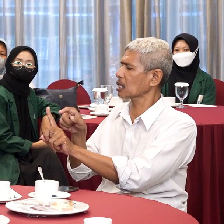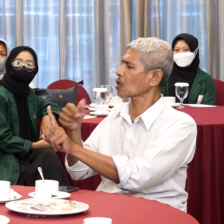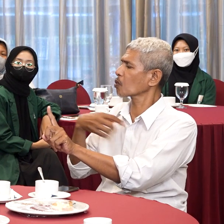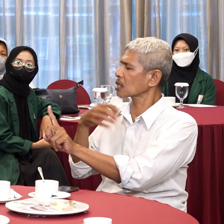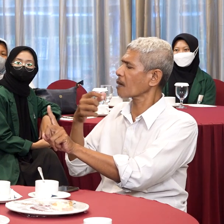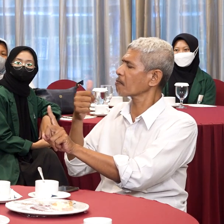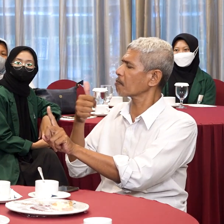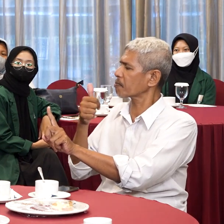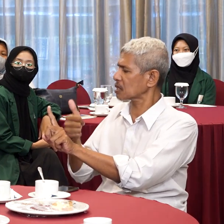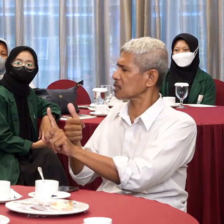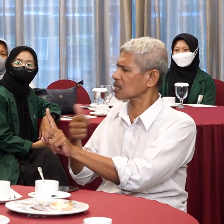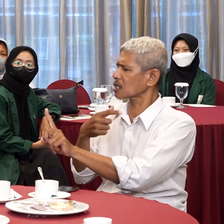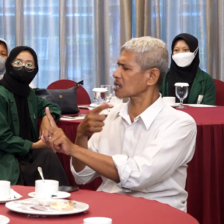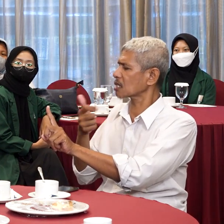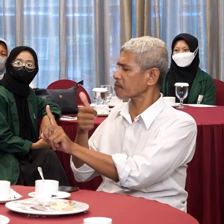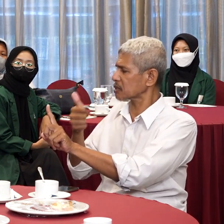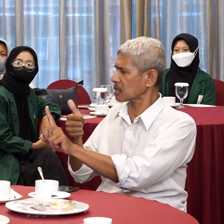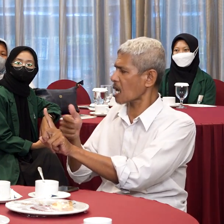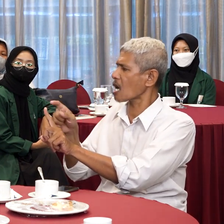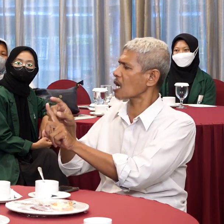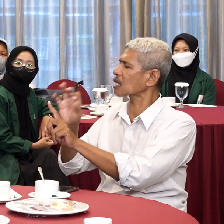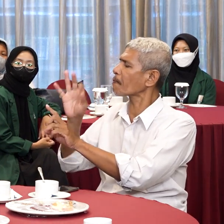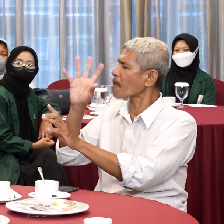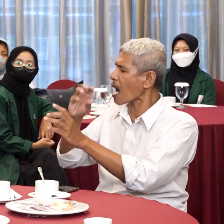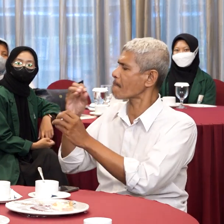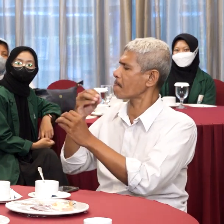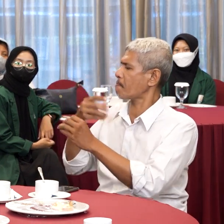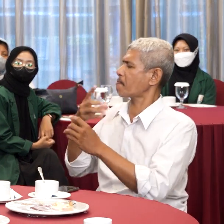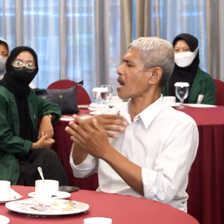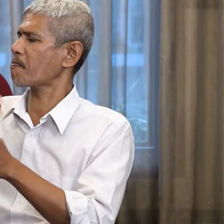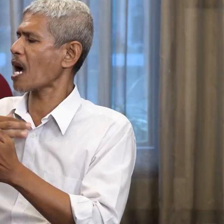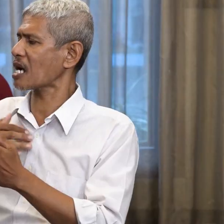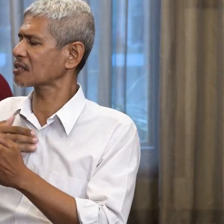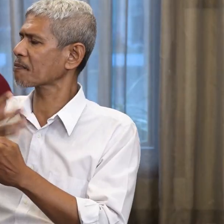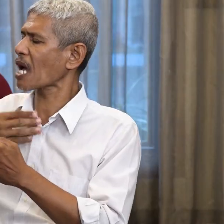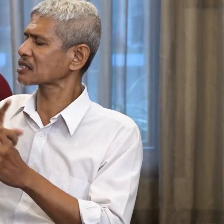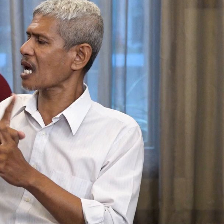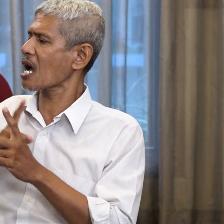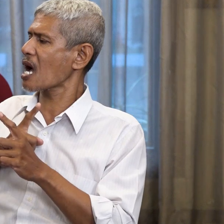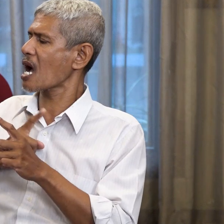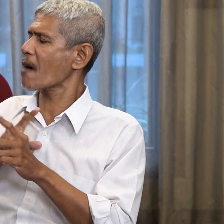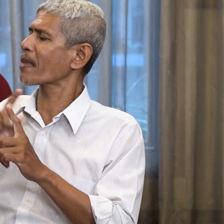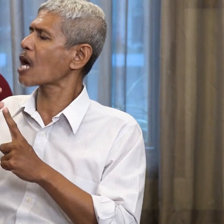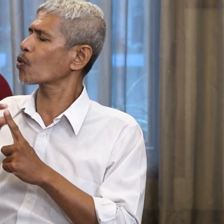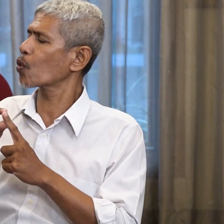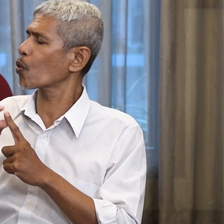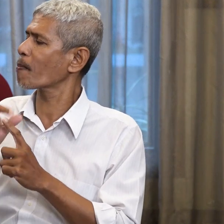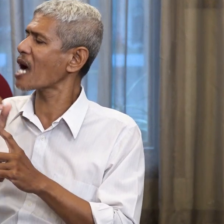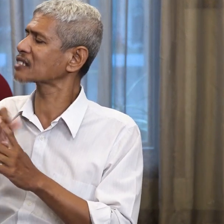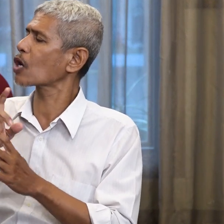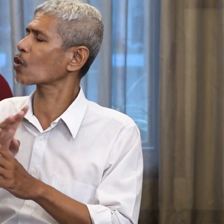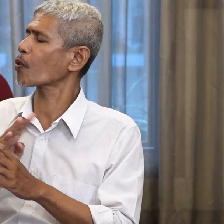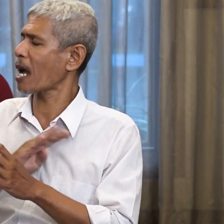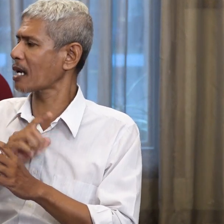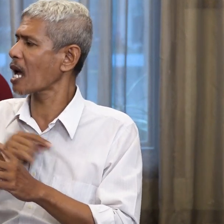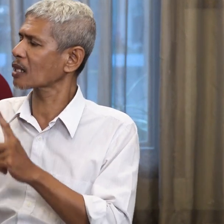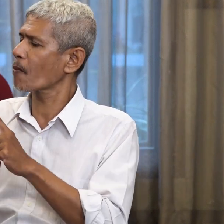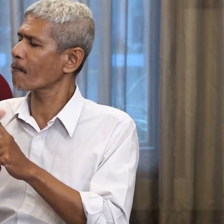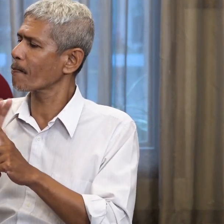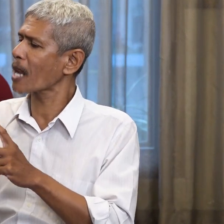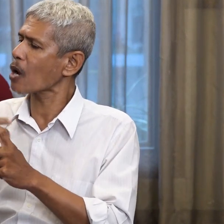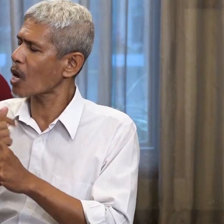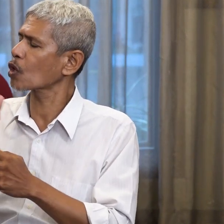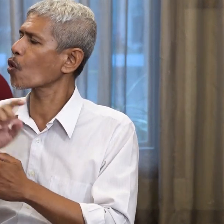ditanyakan dulu kebutuhannya seperti apa Apakah dia bisa menggunakan bahasa isyarat Apakah dia komunikasi sehari-harinya